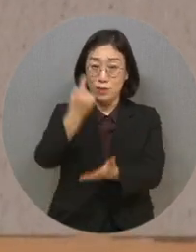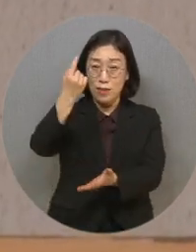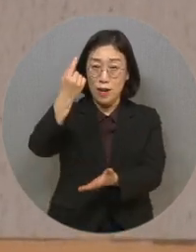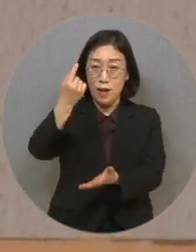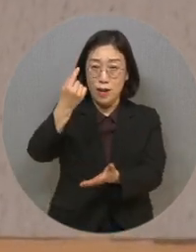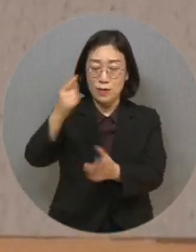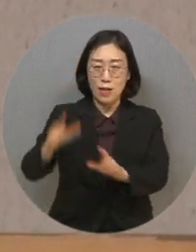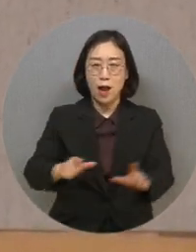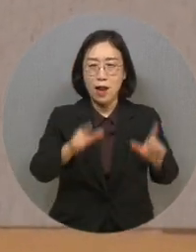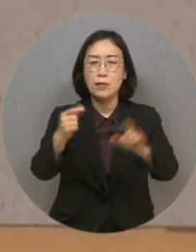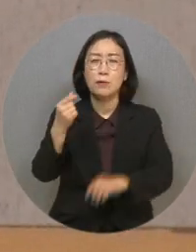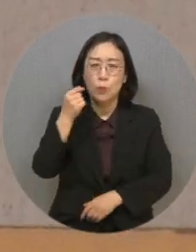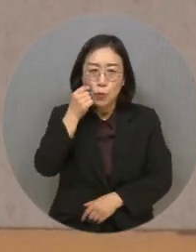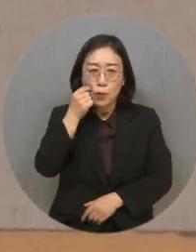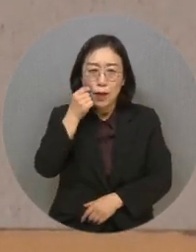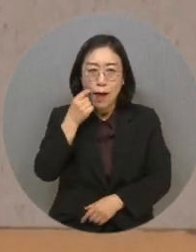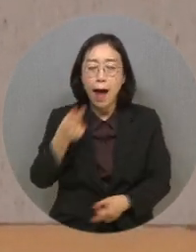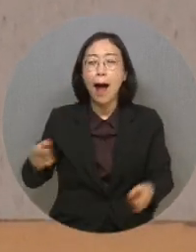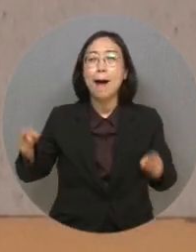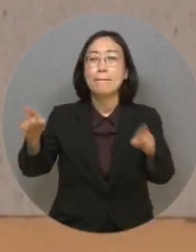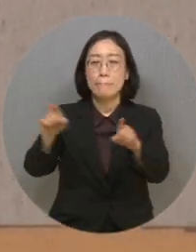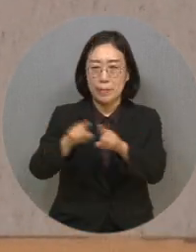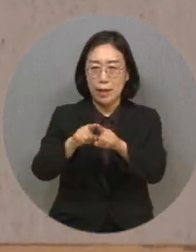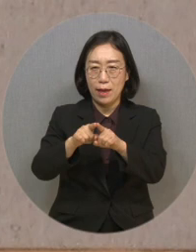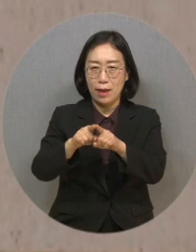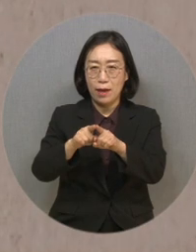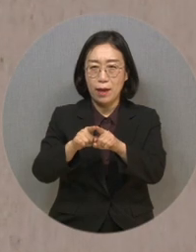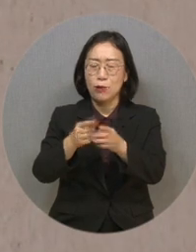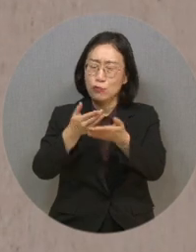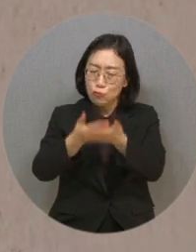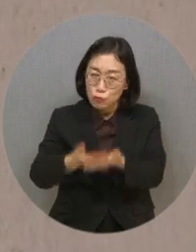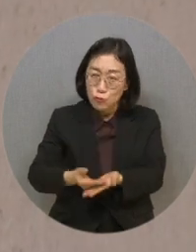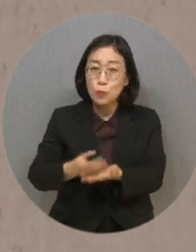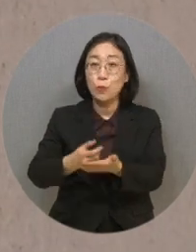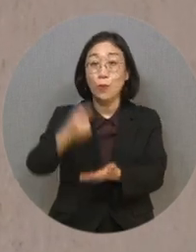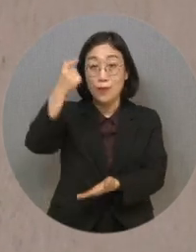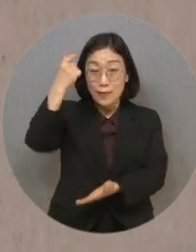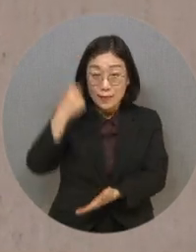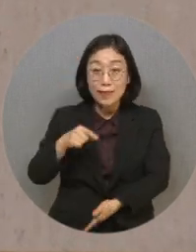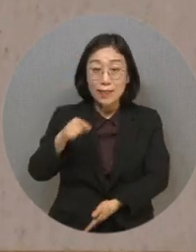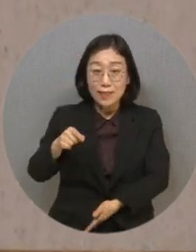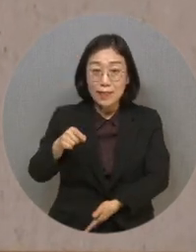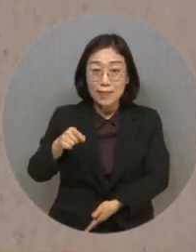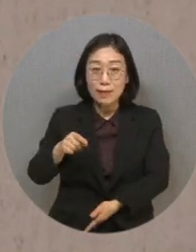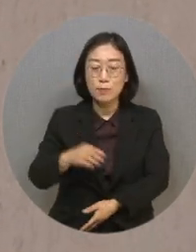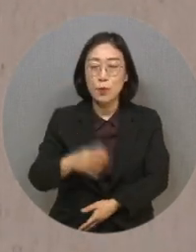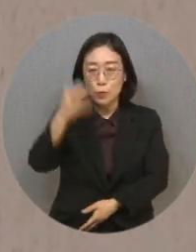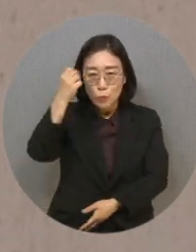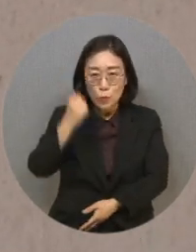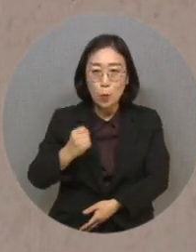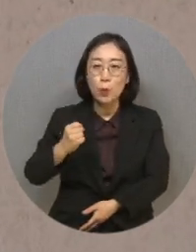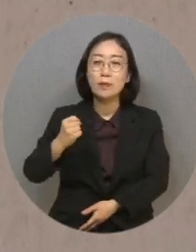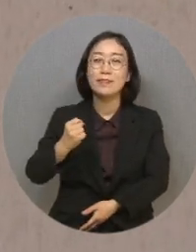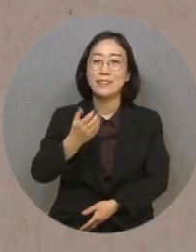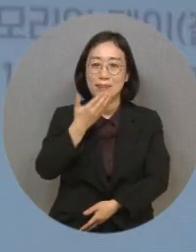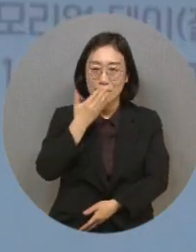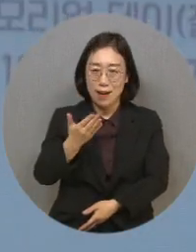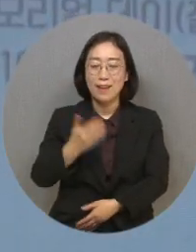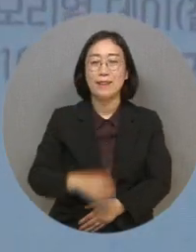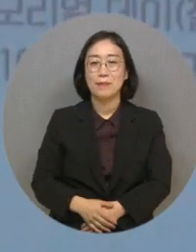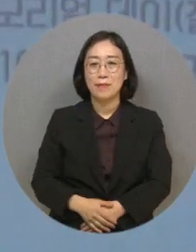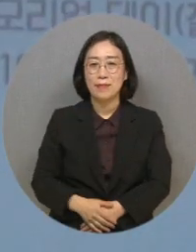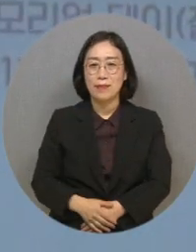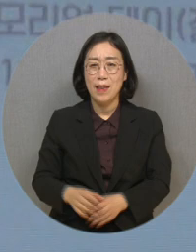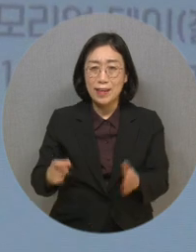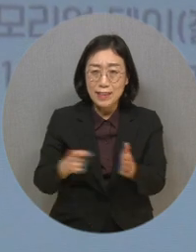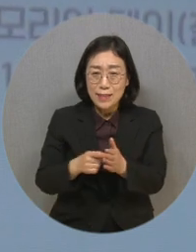것, 가치의 가치를 느끼게 해준 좋은 기억만 가지고 있겠습니다. 긴급